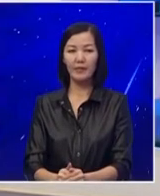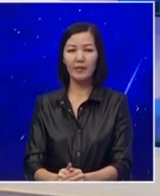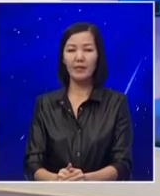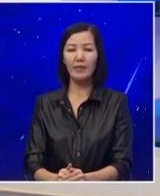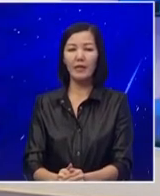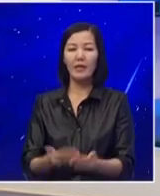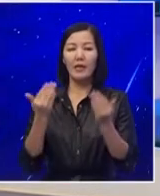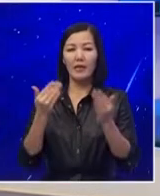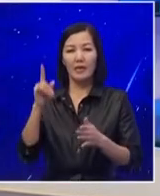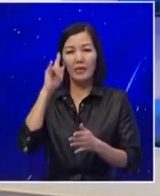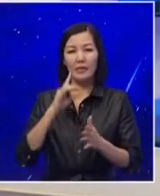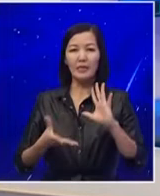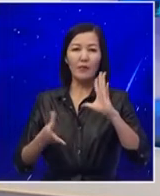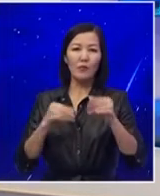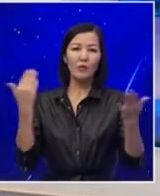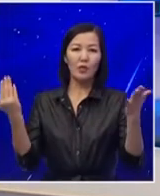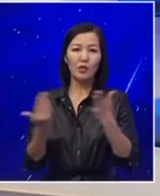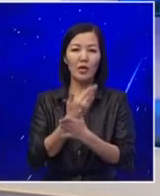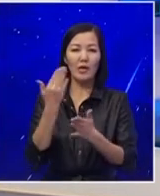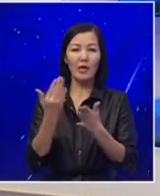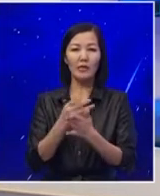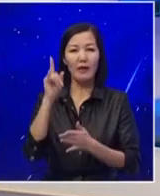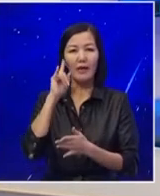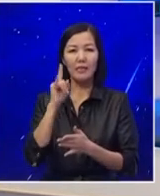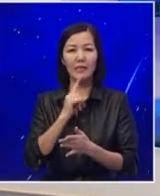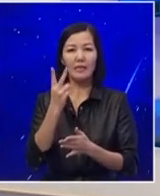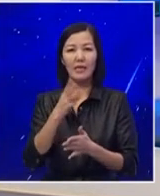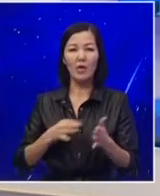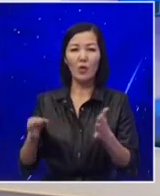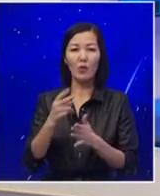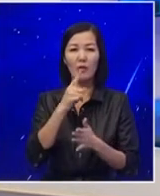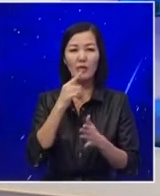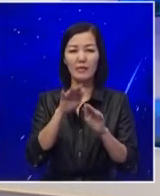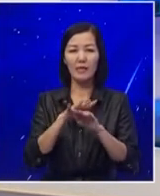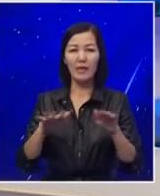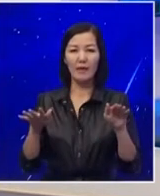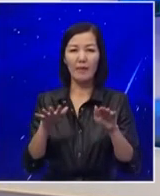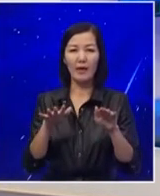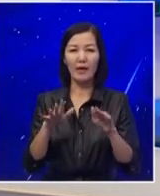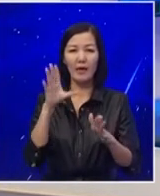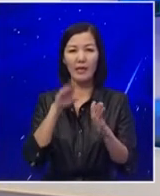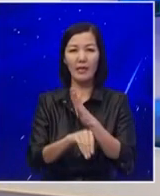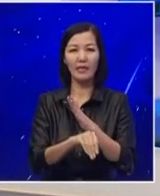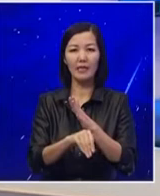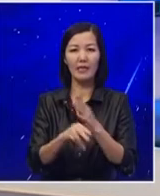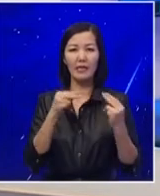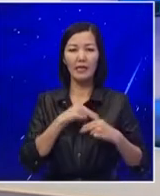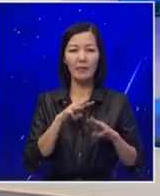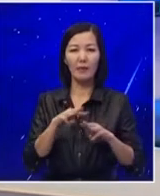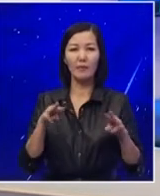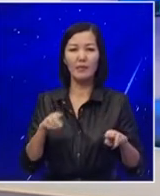Ел жаңалықтарына тоқталса, Қазақстанда 2 облыс қызыл аймаққа енді. Ал Еңбек министрлігі 2021